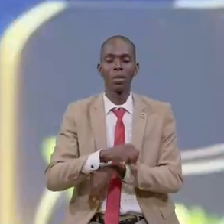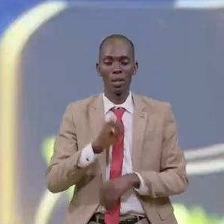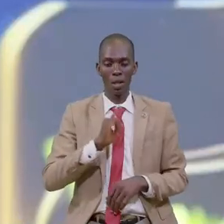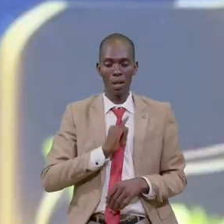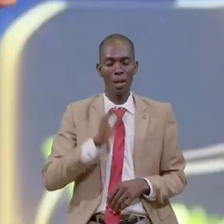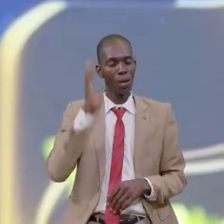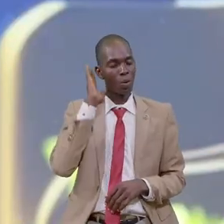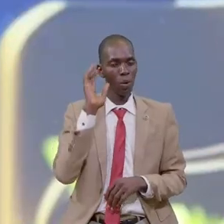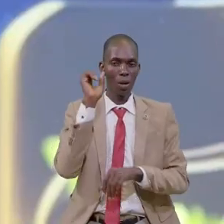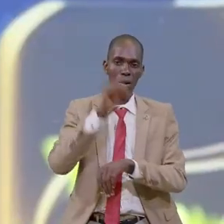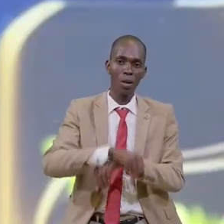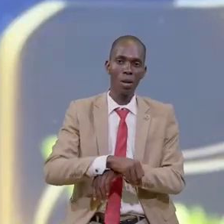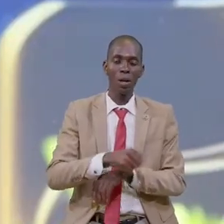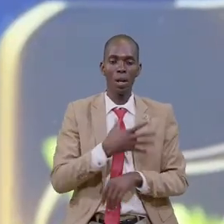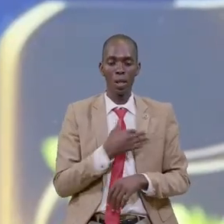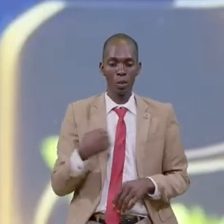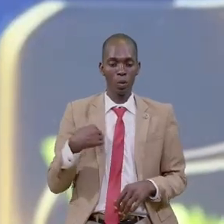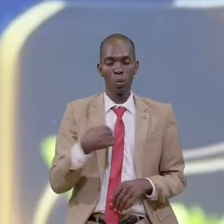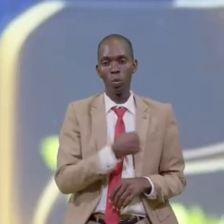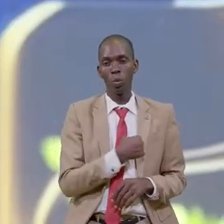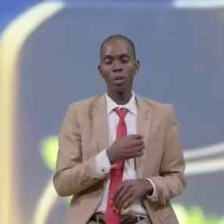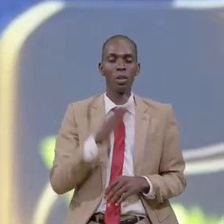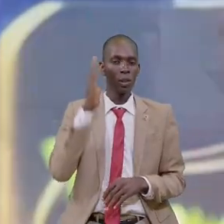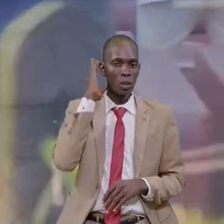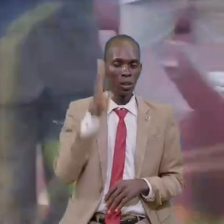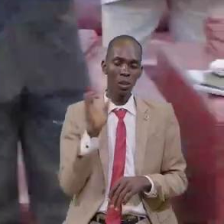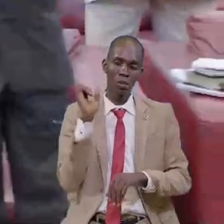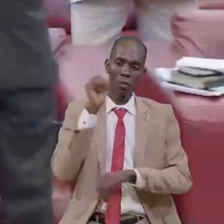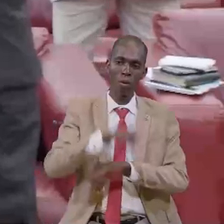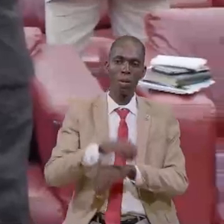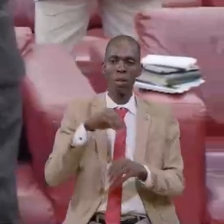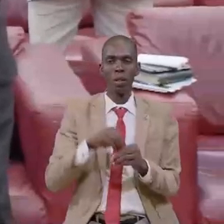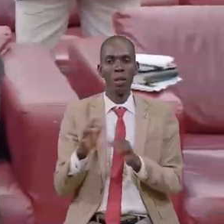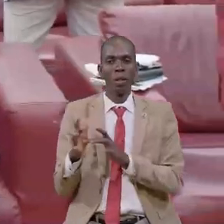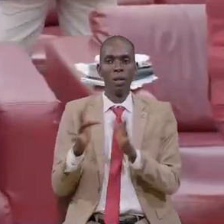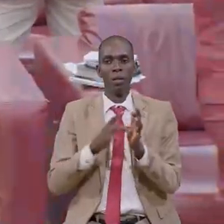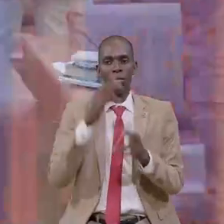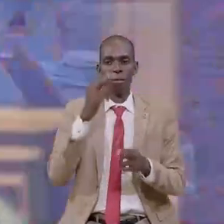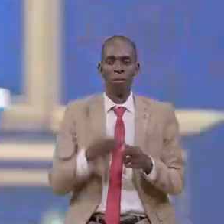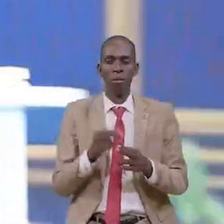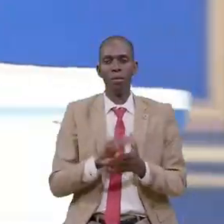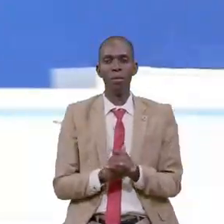vaincre, et nous allons tous vaincre au nom de Jésus.